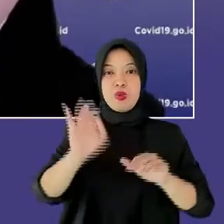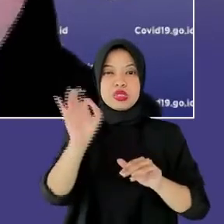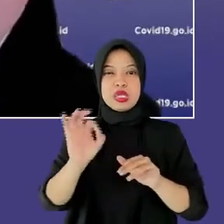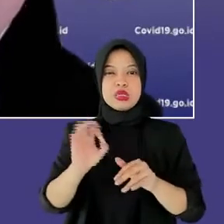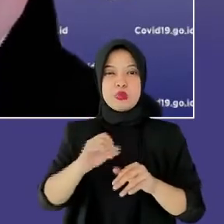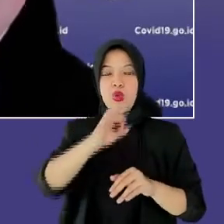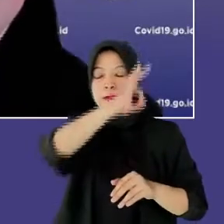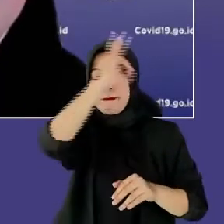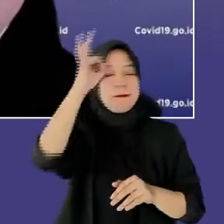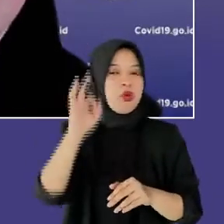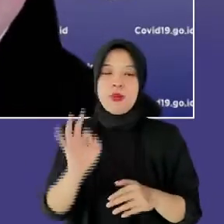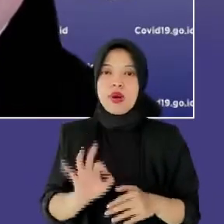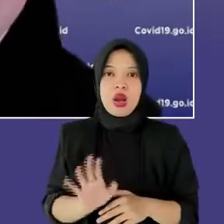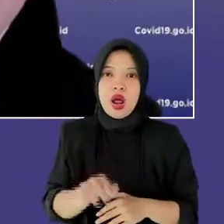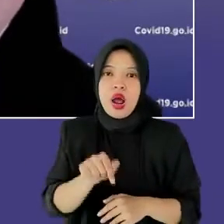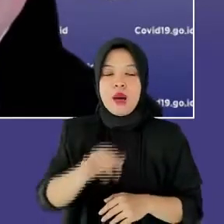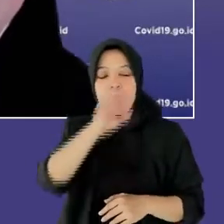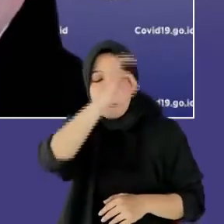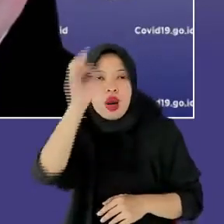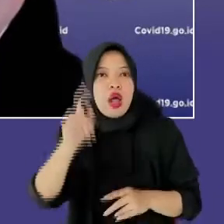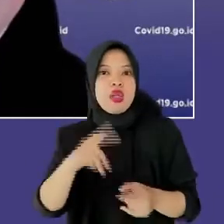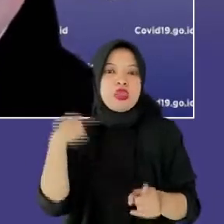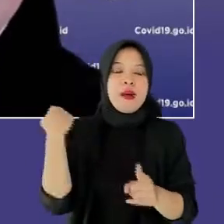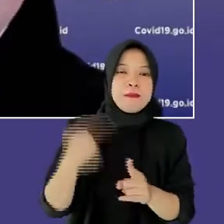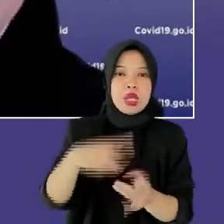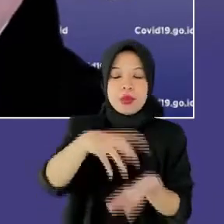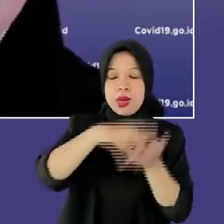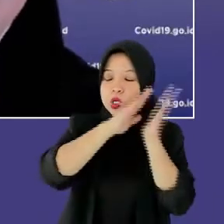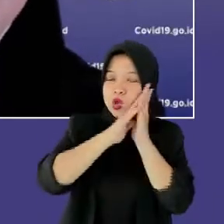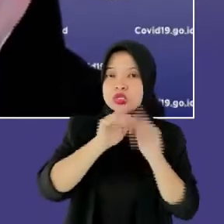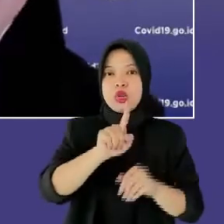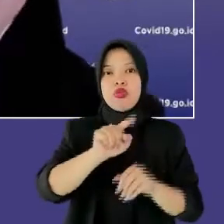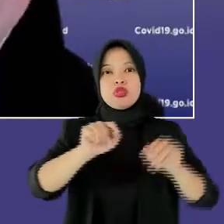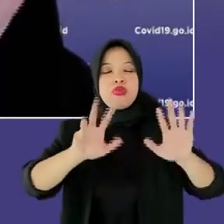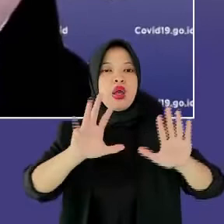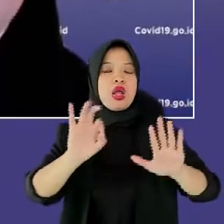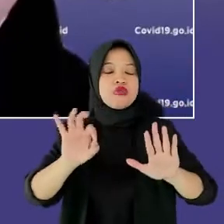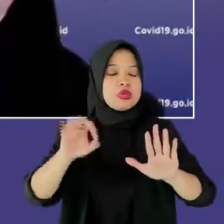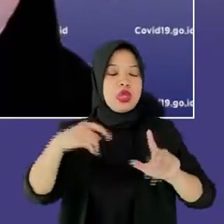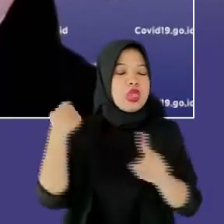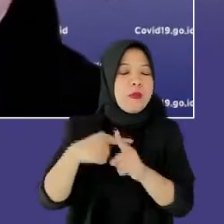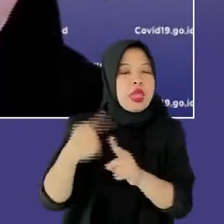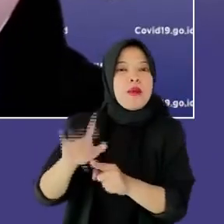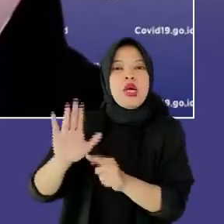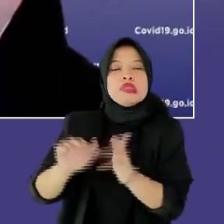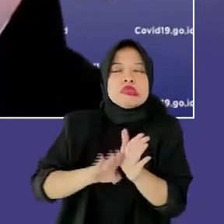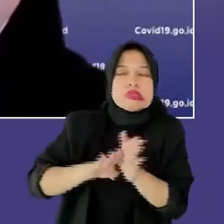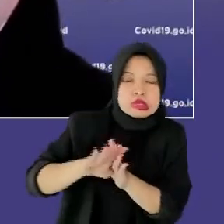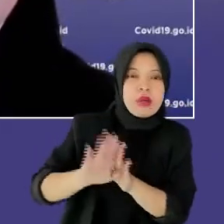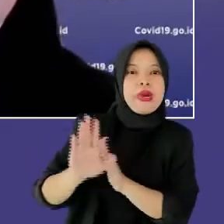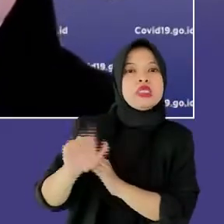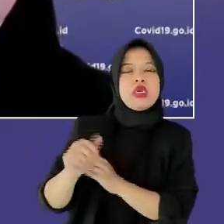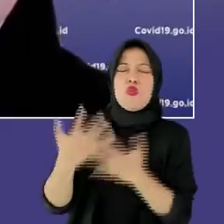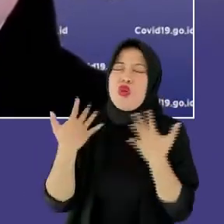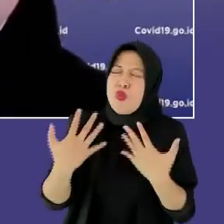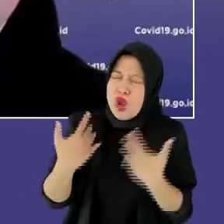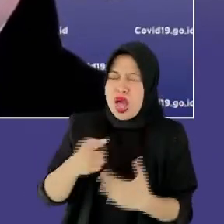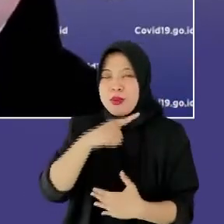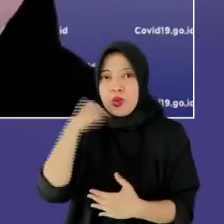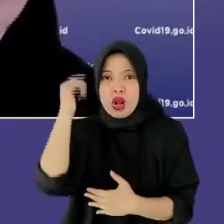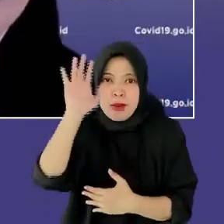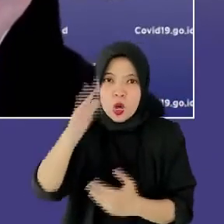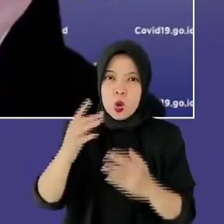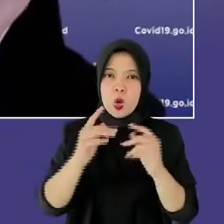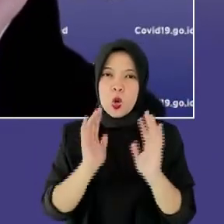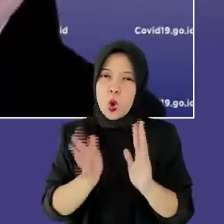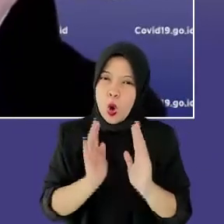90. Ini padahal sudah ditambah sekian banyak, 1000 lebih pun masih naik sampai 90. Nah, mudah-mudahan juga minggu depan kalau kita ngobrol